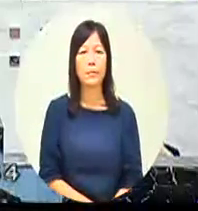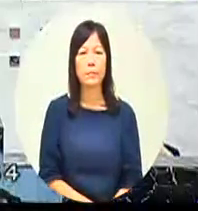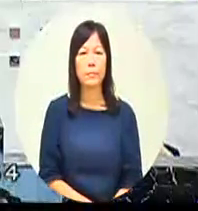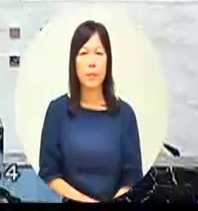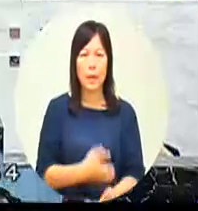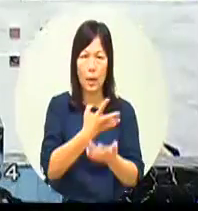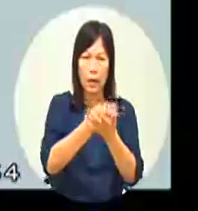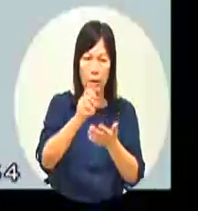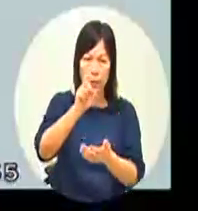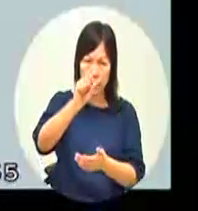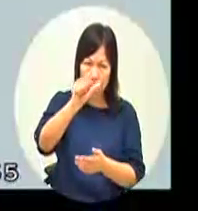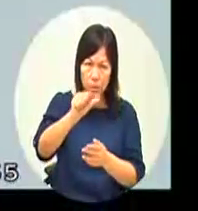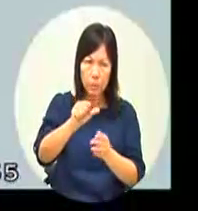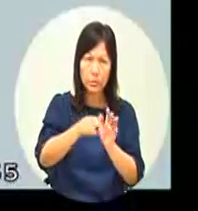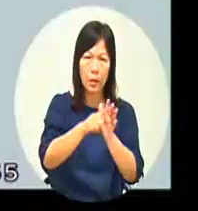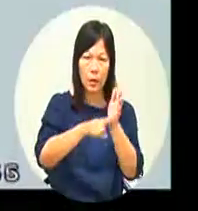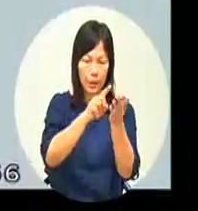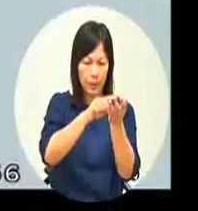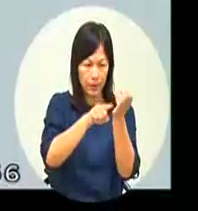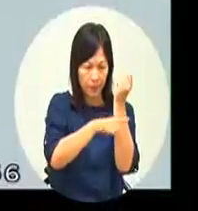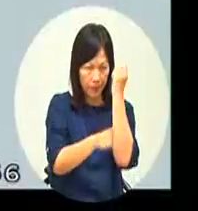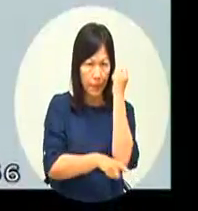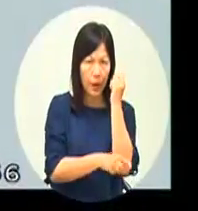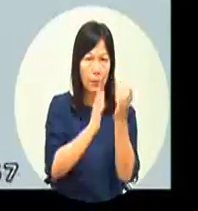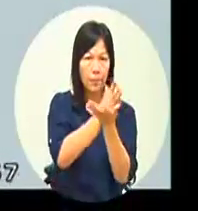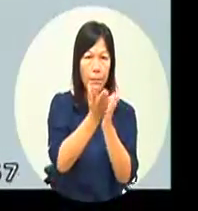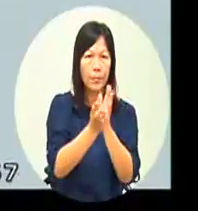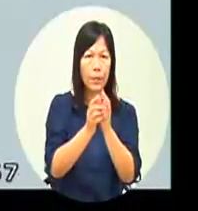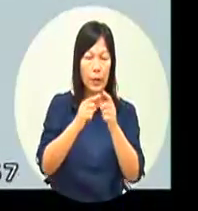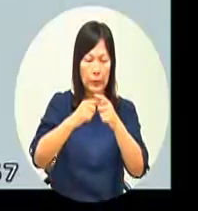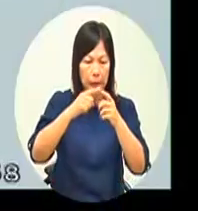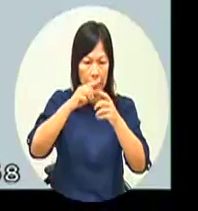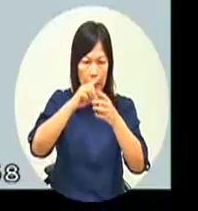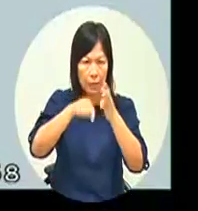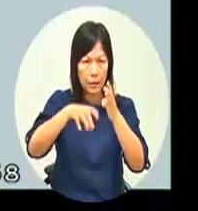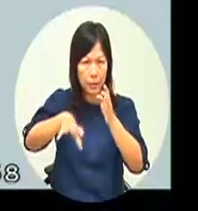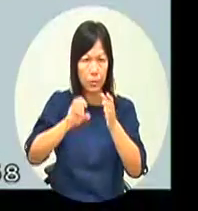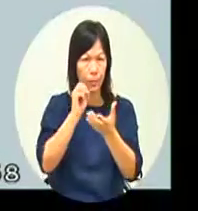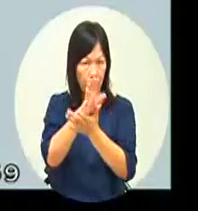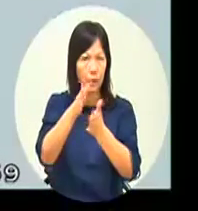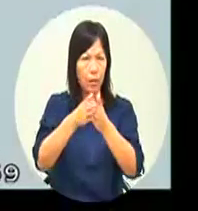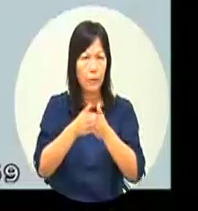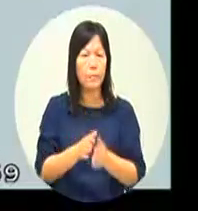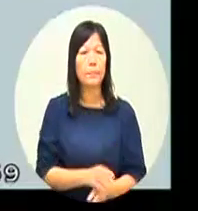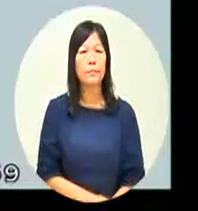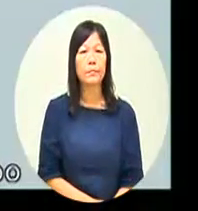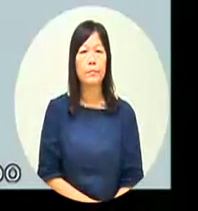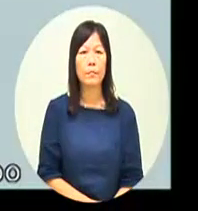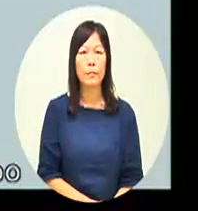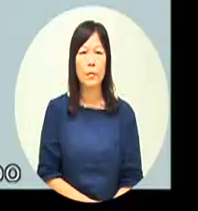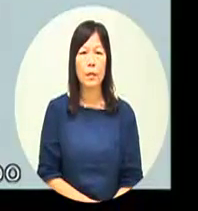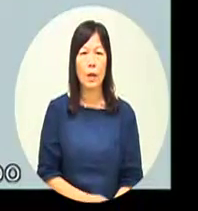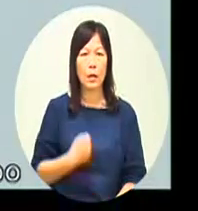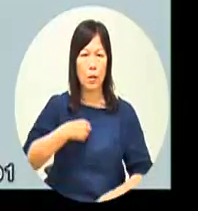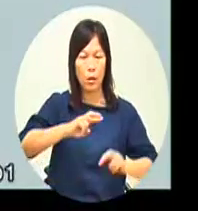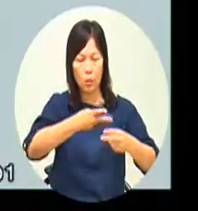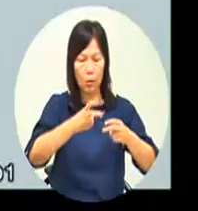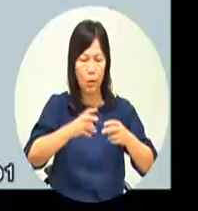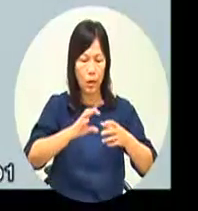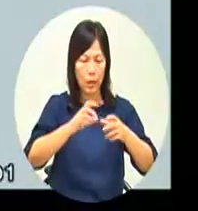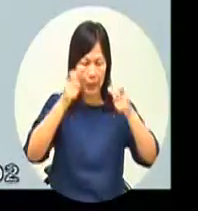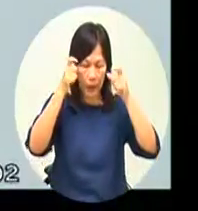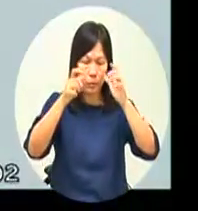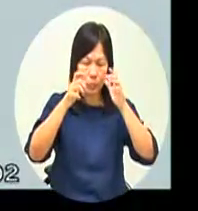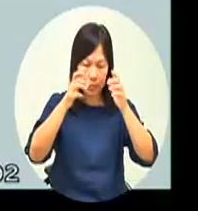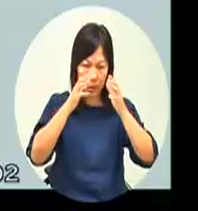案号十五类别法规报告机关高雄报高雄市政府人事处案由有关修正